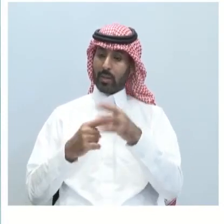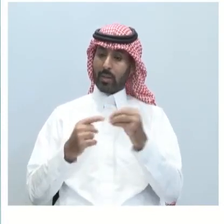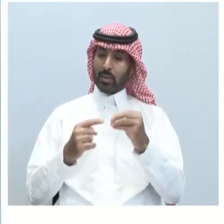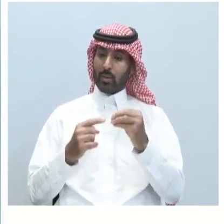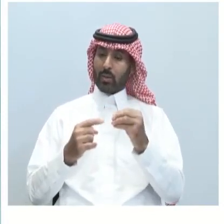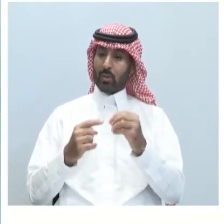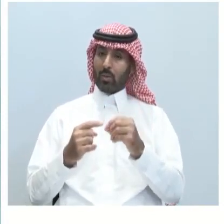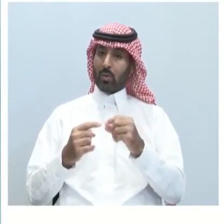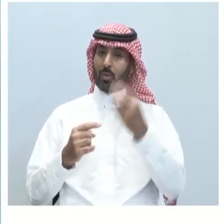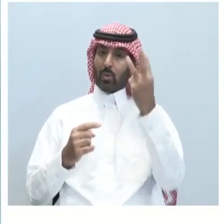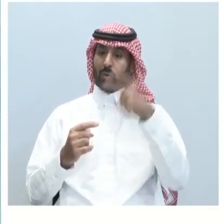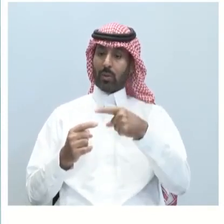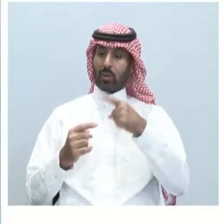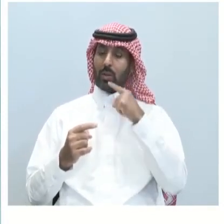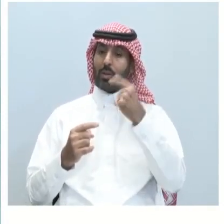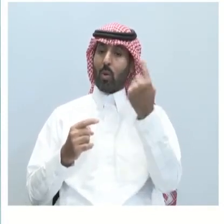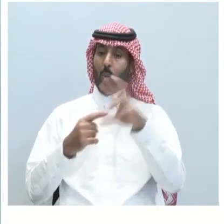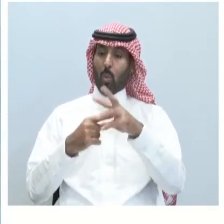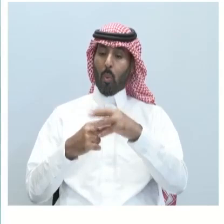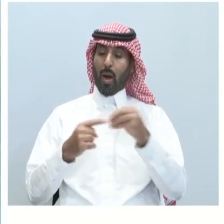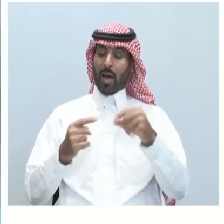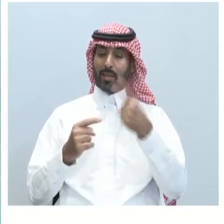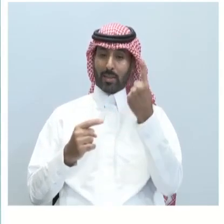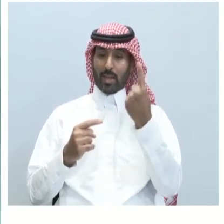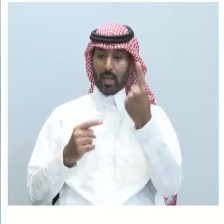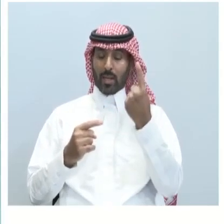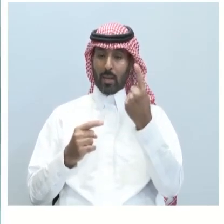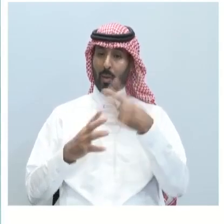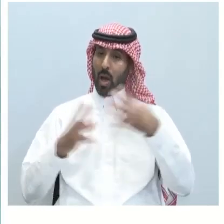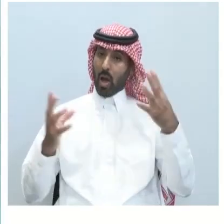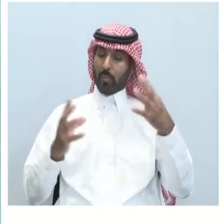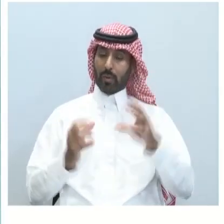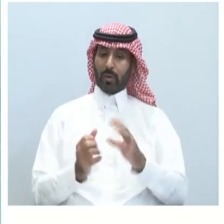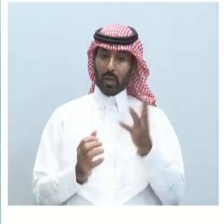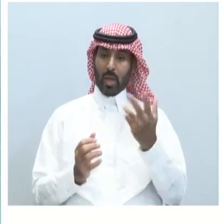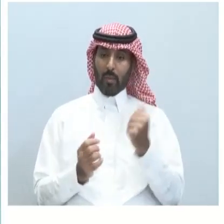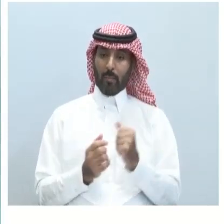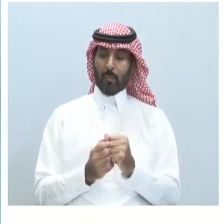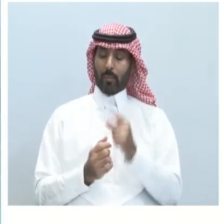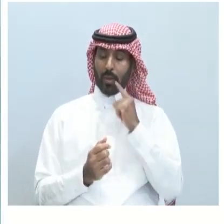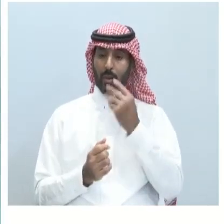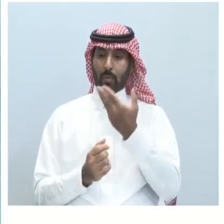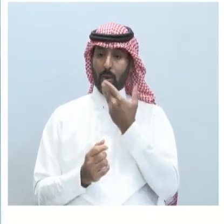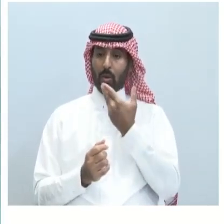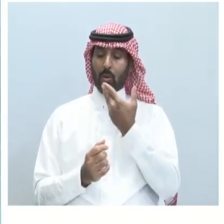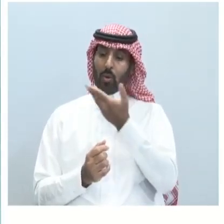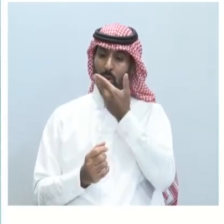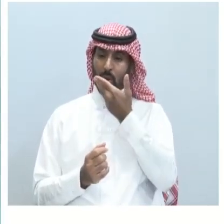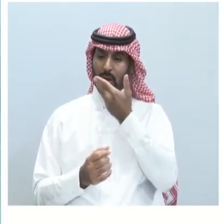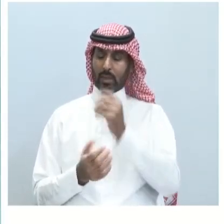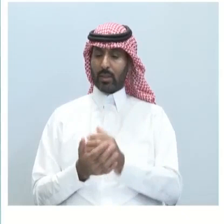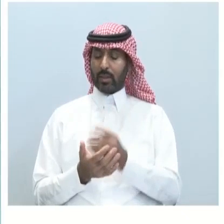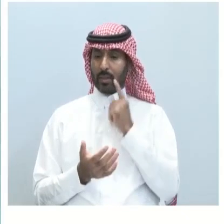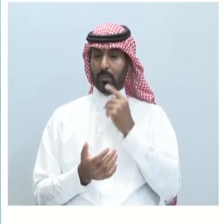اس سالب 13 اذا اس سالب واحد اكبر قيمه اذا المحلول قاعدي ليش قاعدي